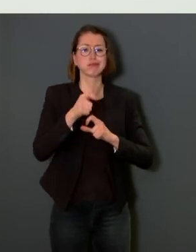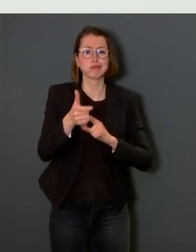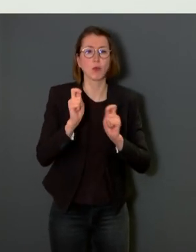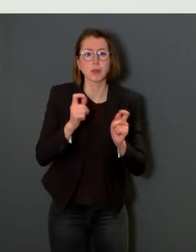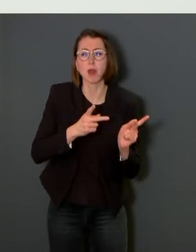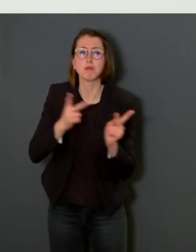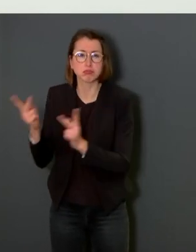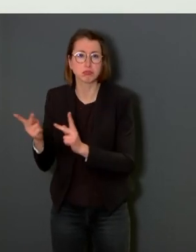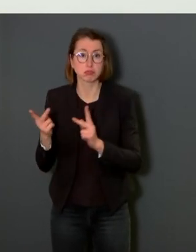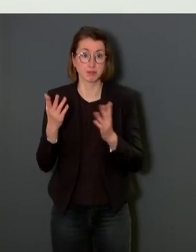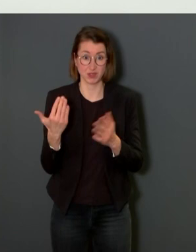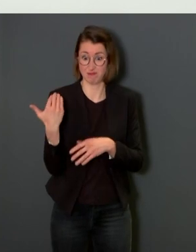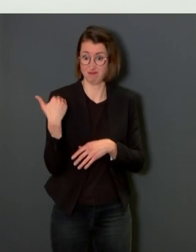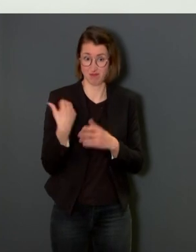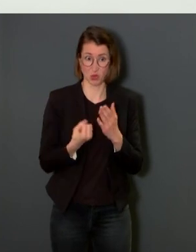des tests